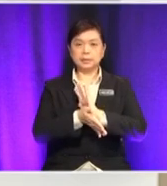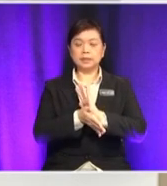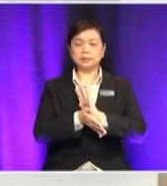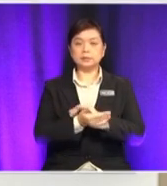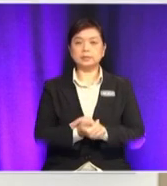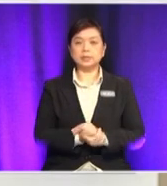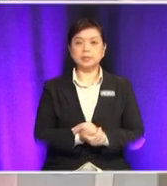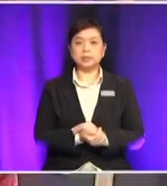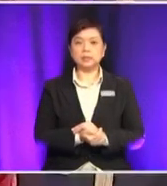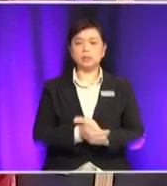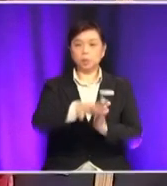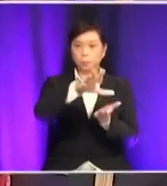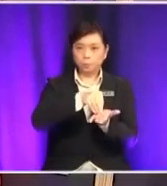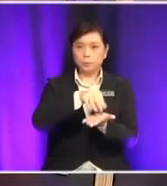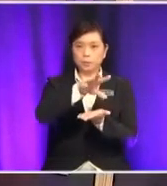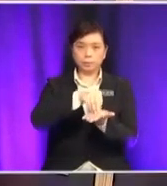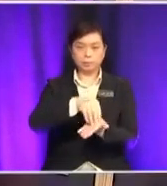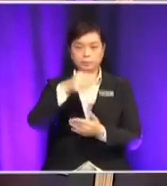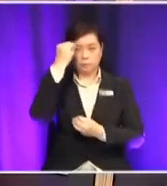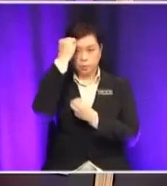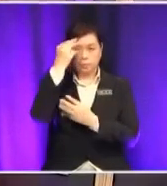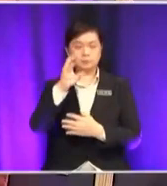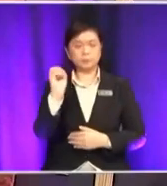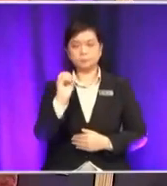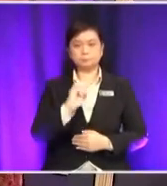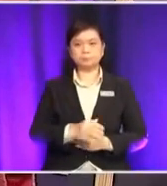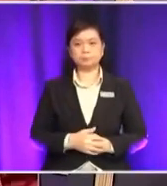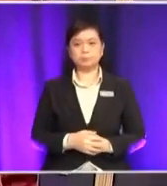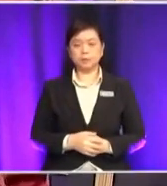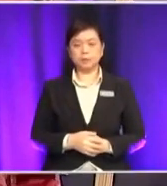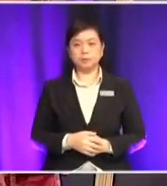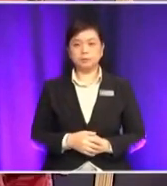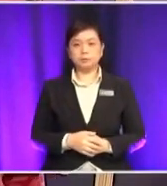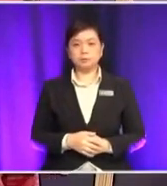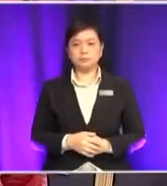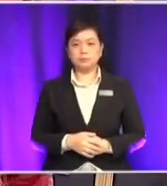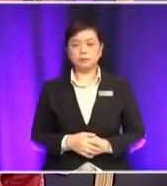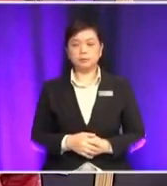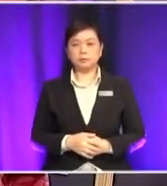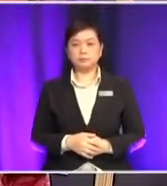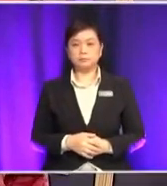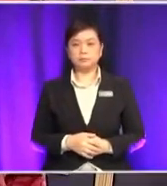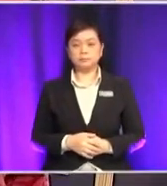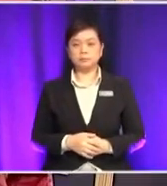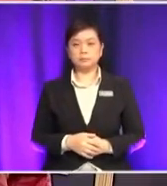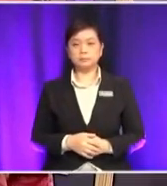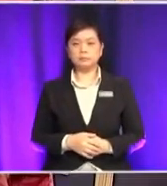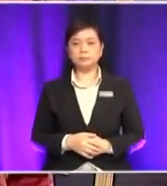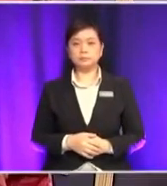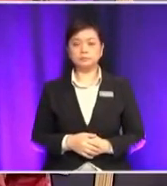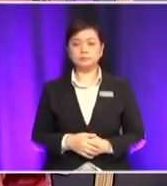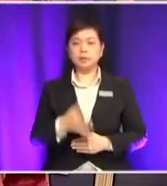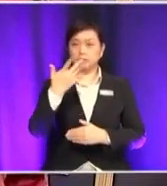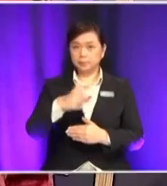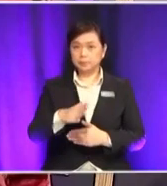pada asalnya kita punya kromosom adalah seperti ini kemudian semasa fase es dia akan menjadi